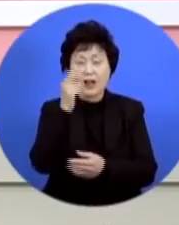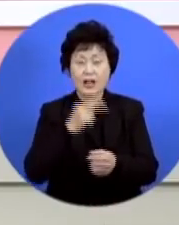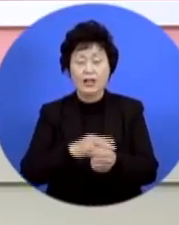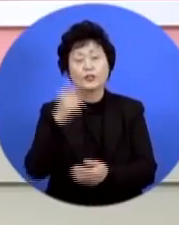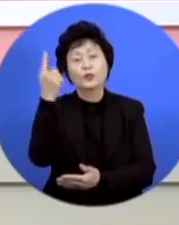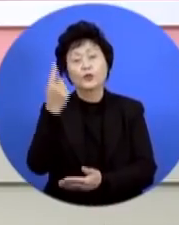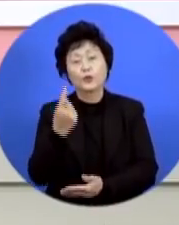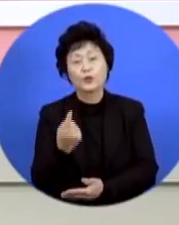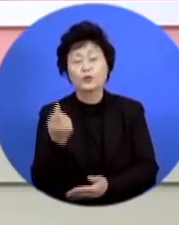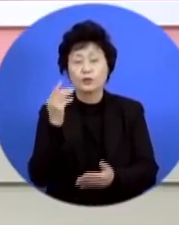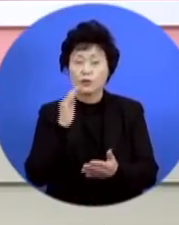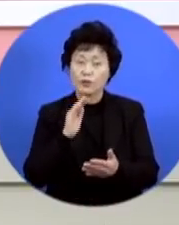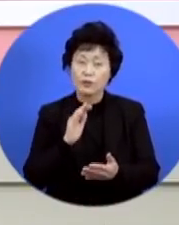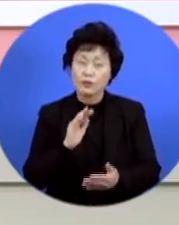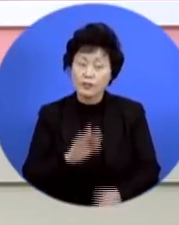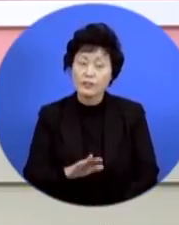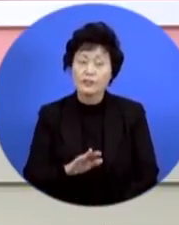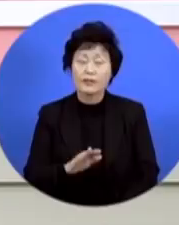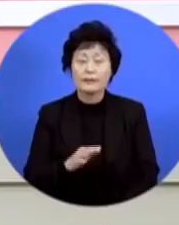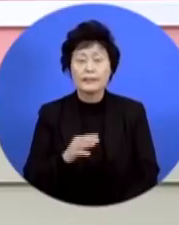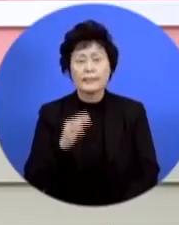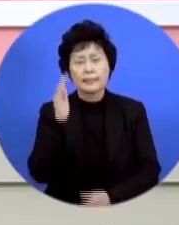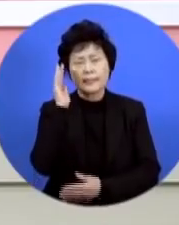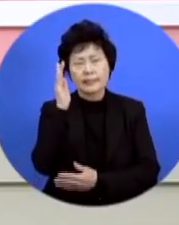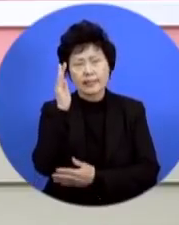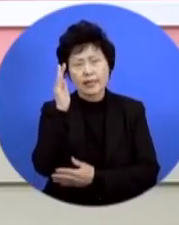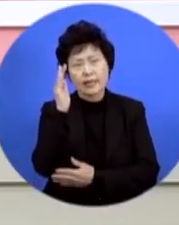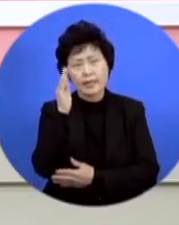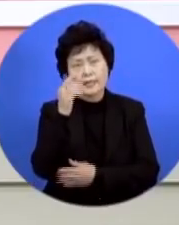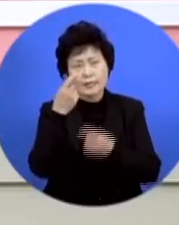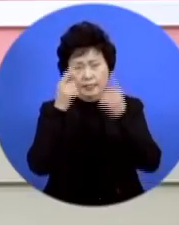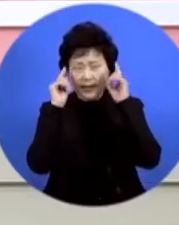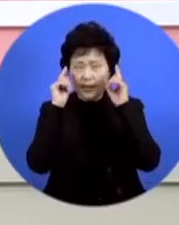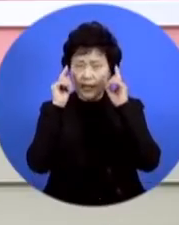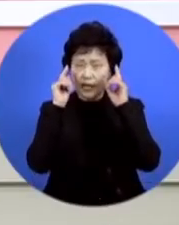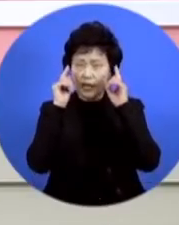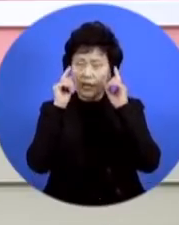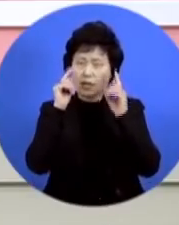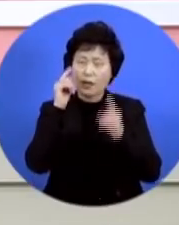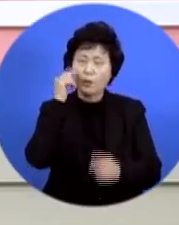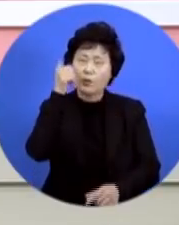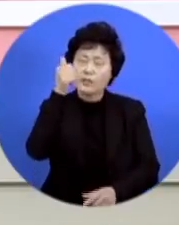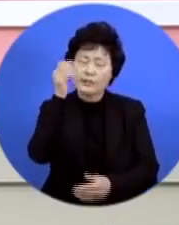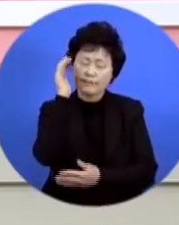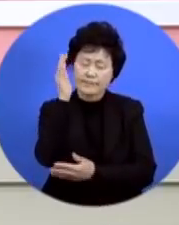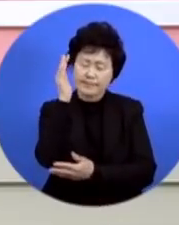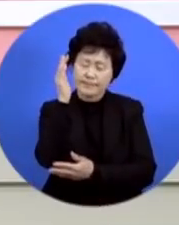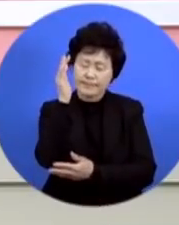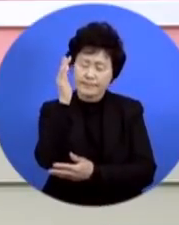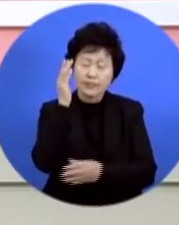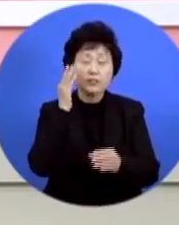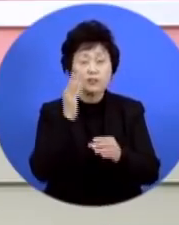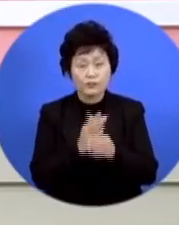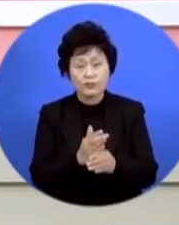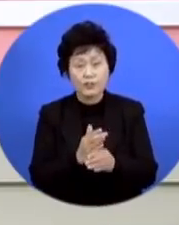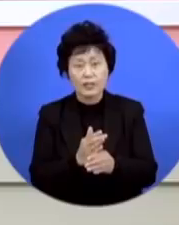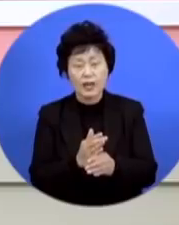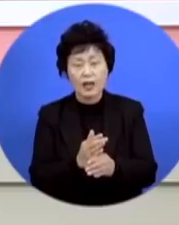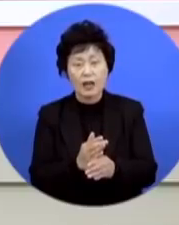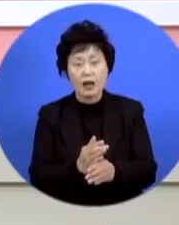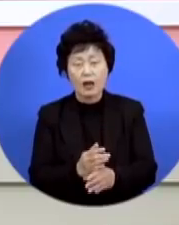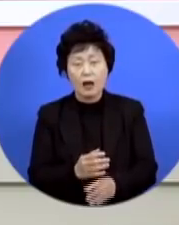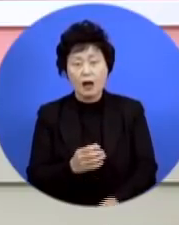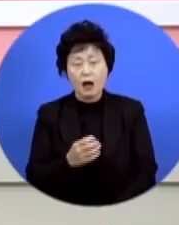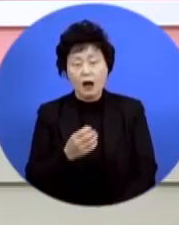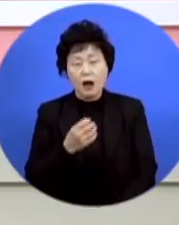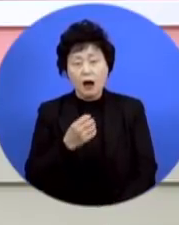그 대학 교수님의 간증을 듣는데 그 하나님께서 엄청난 압박을 다음 시대,